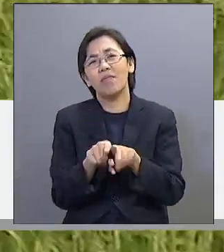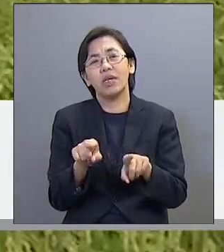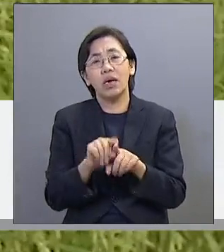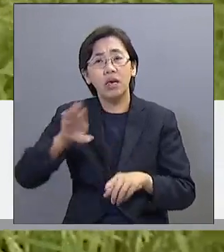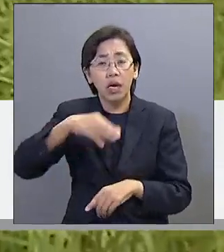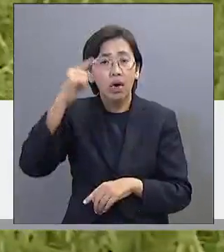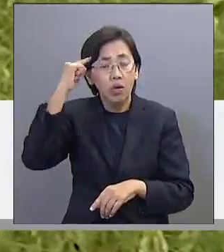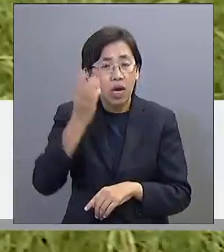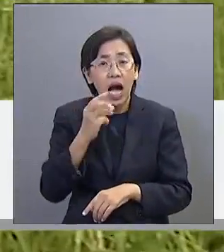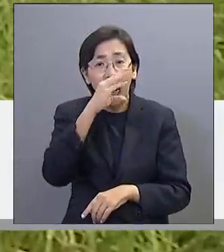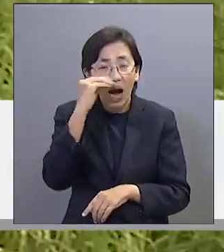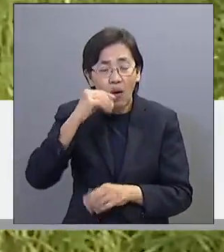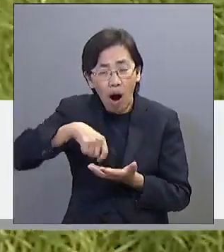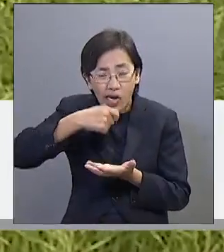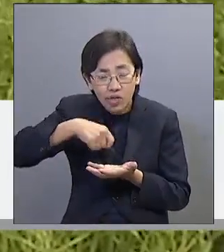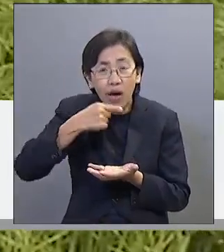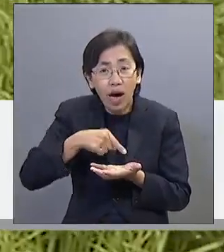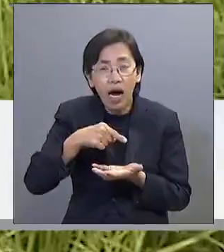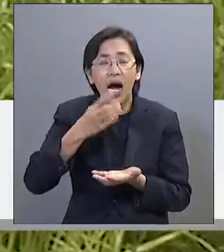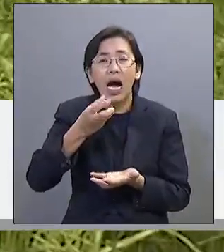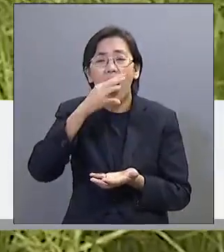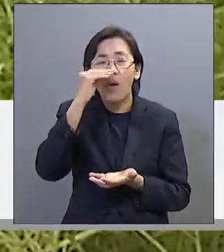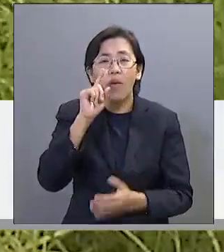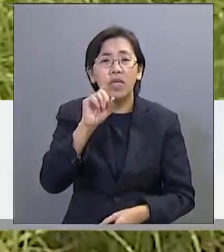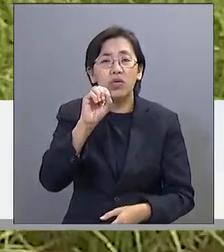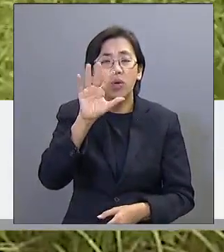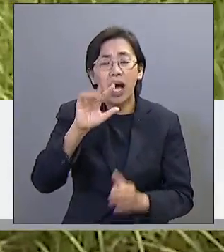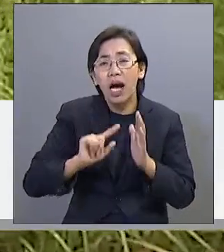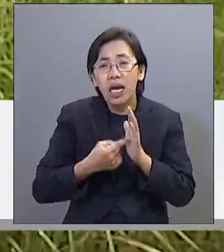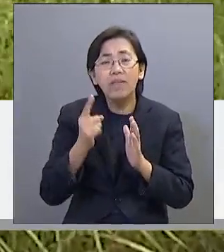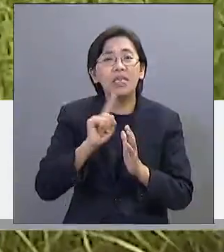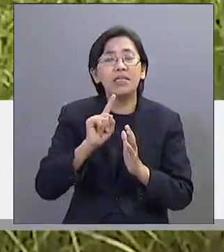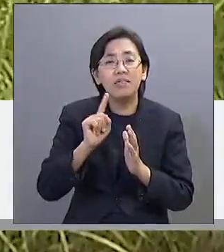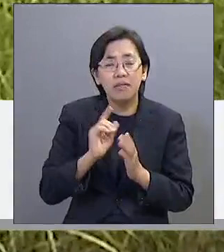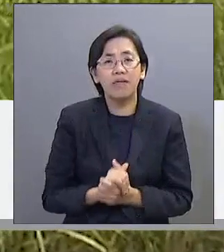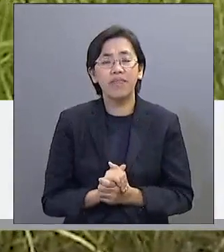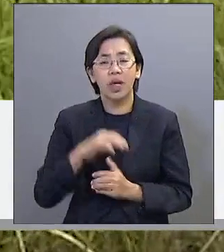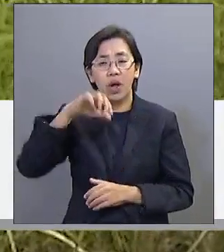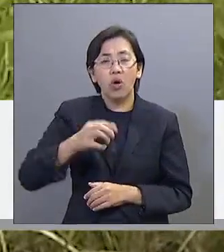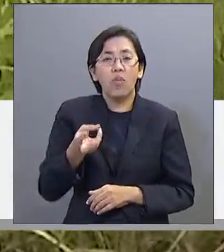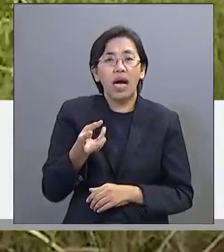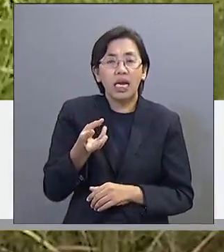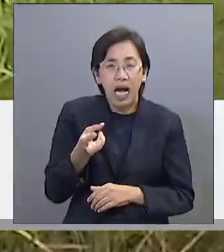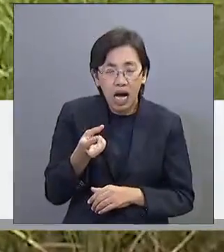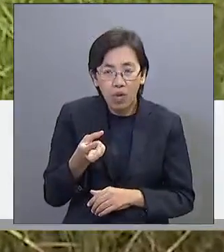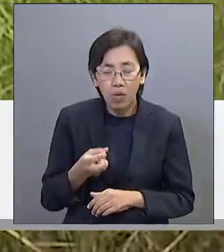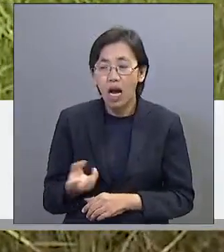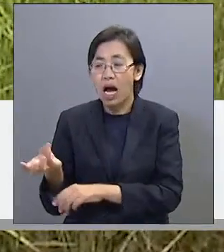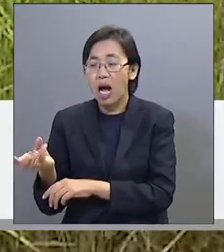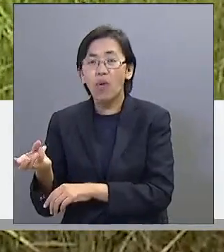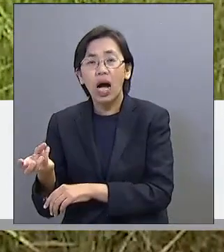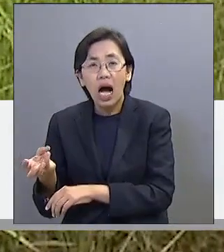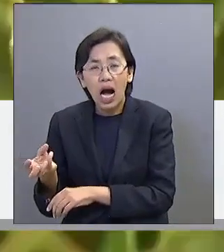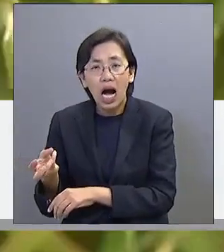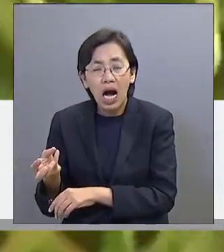หอมมะลิที่กินกันอยู่ทุกวันนี้เนี่ย10เนี่ยมีจุดเริ่มต้นมาจากการที่กรมการข้าวเขานำเอาพันธุ์ข้าวพื้น